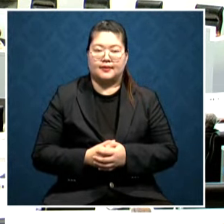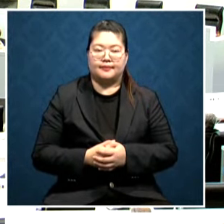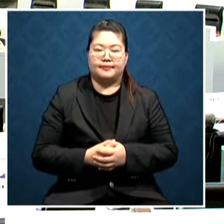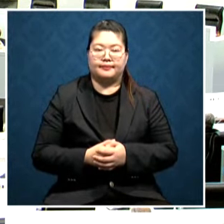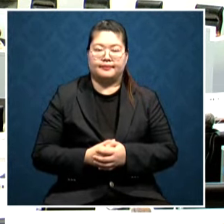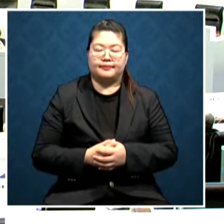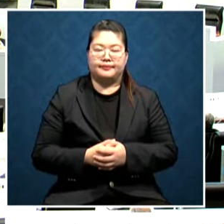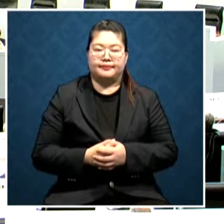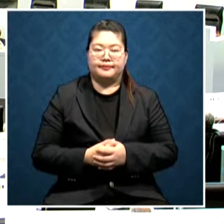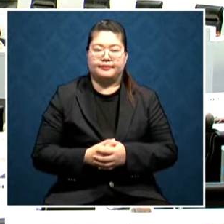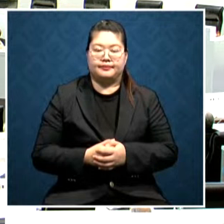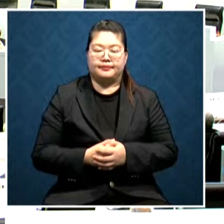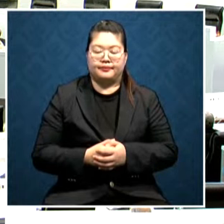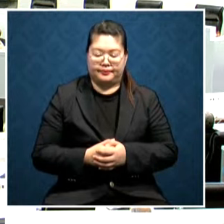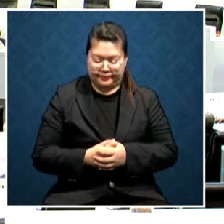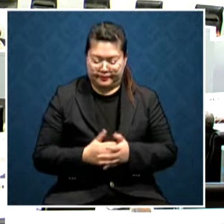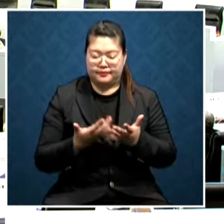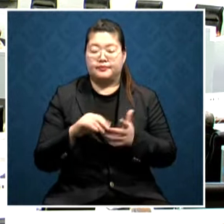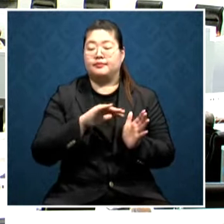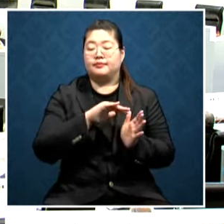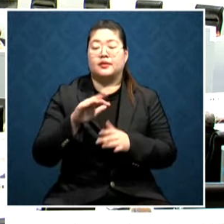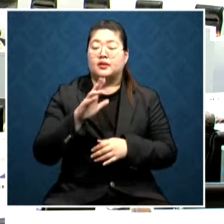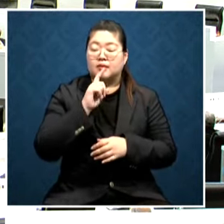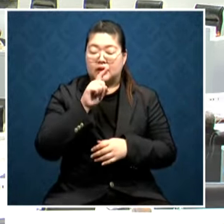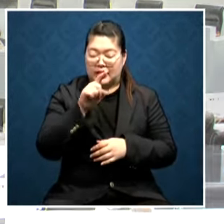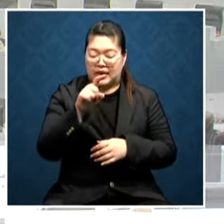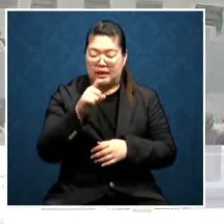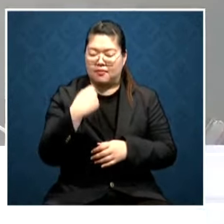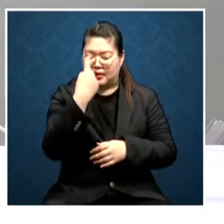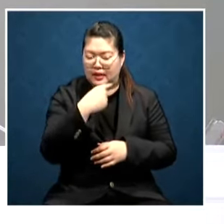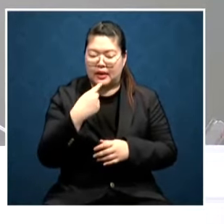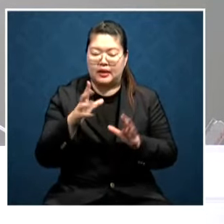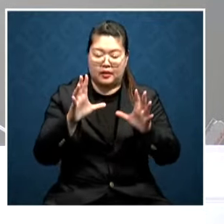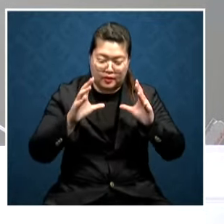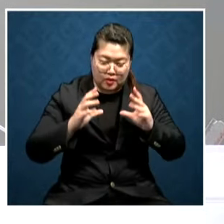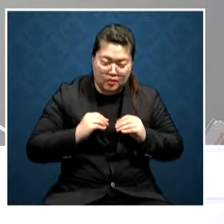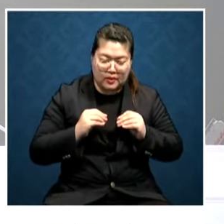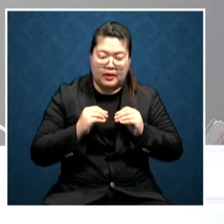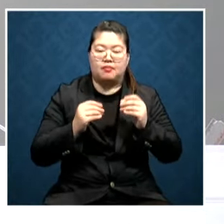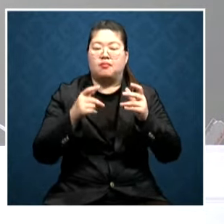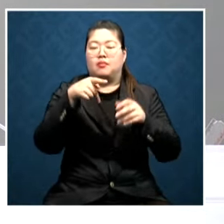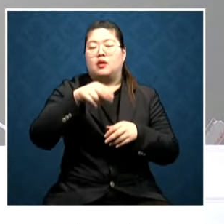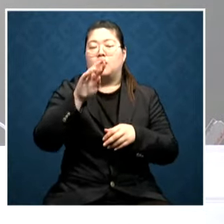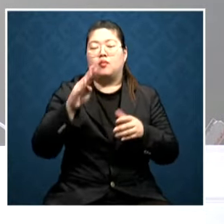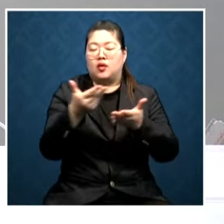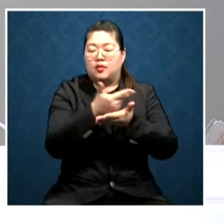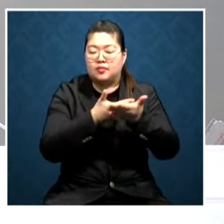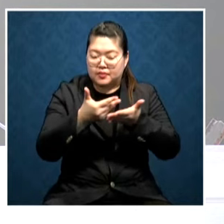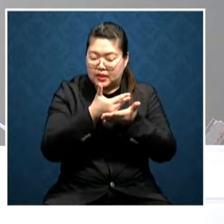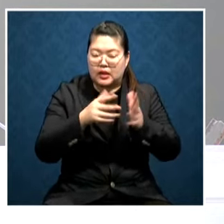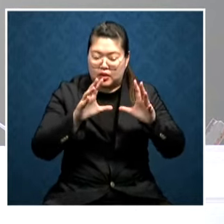ครับต่อไปผมจะถามมติครับสมาชิกท่านใดเห็นชอบให้รับร่างพระราชบัญญัติฉบับนี้ไว้พิจารณาให้กดปุ่ม